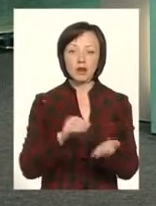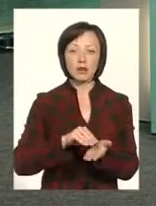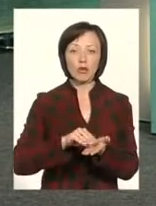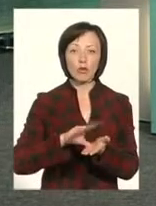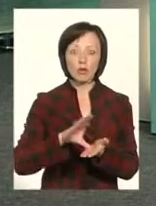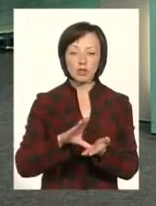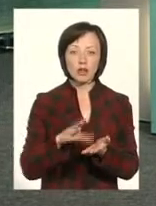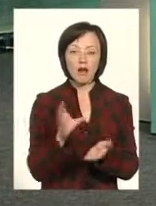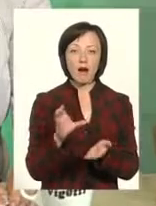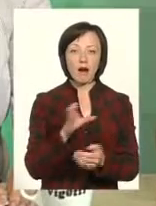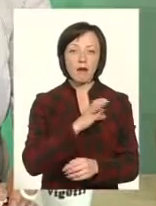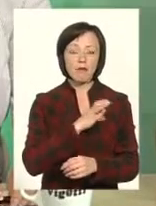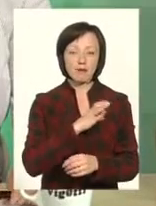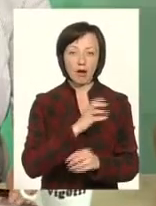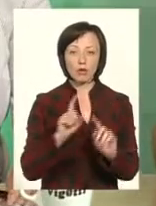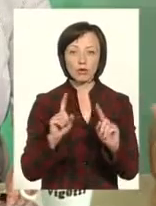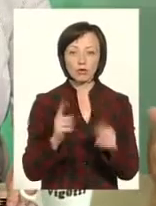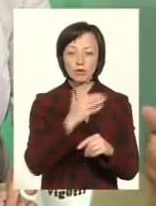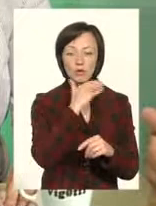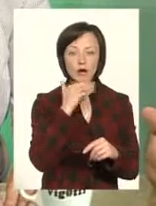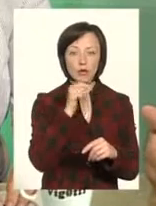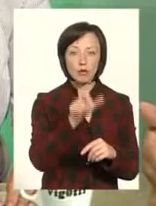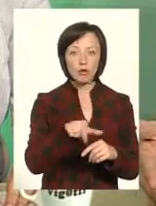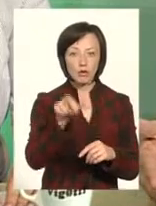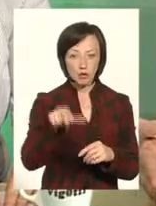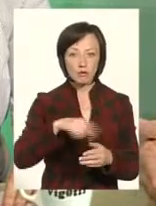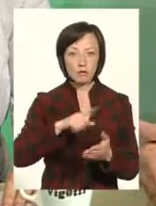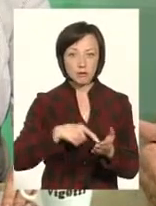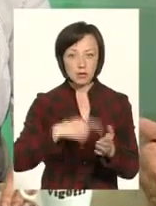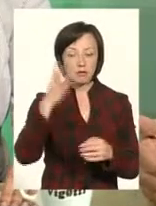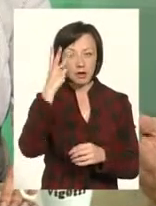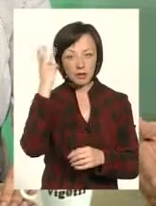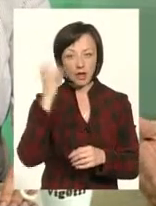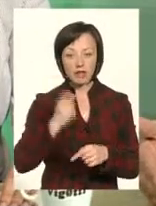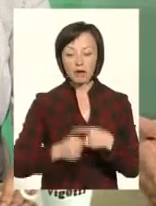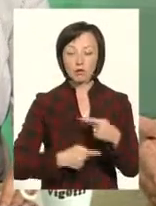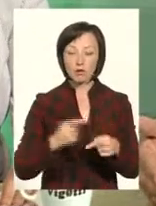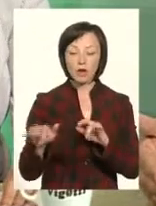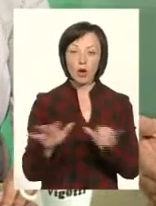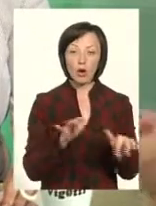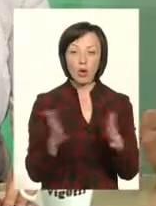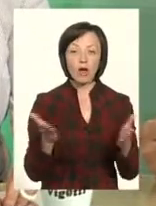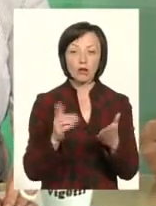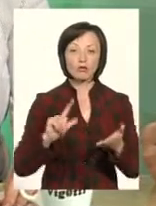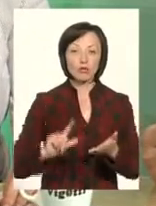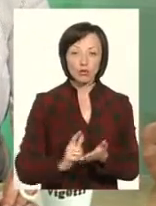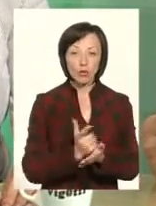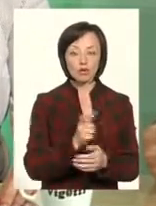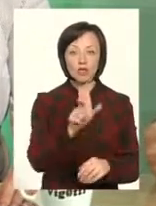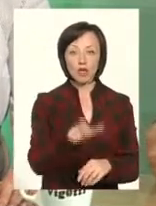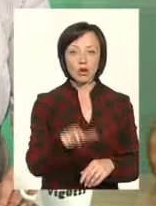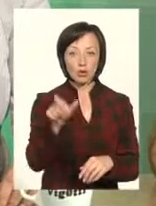накопичення капіталу, причому дуже багатьом людям в місті Хмельницькому. Наступний крок, який, знову ж таки,